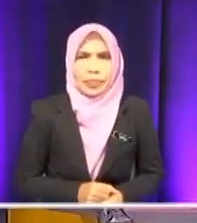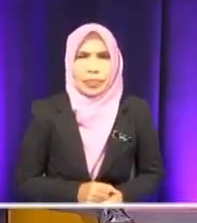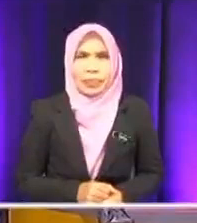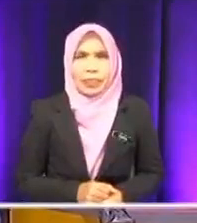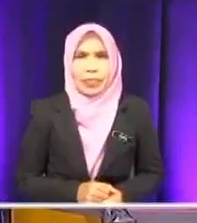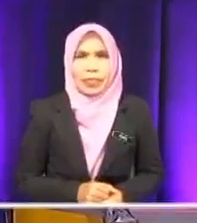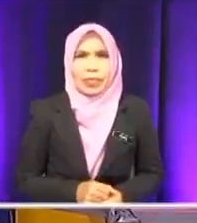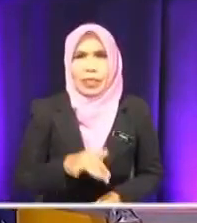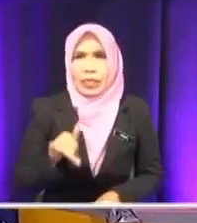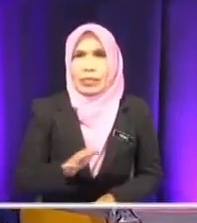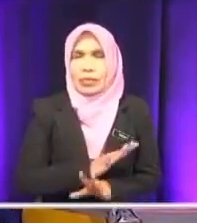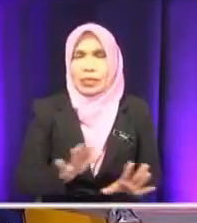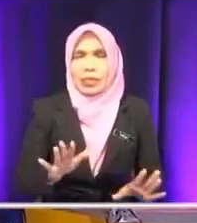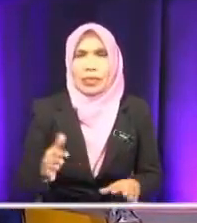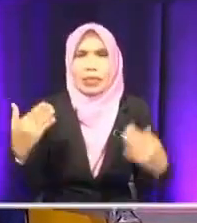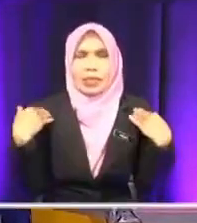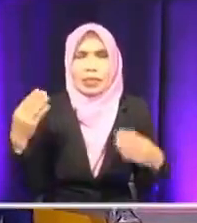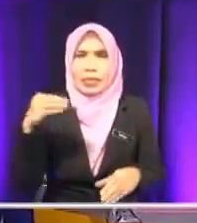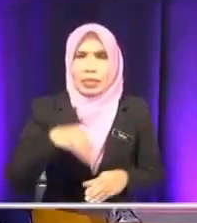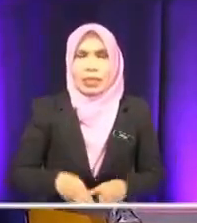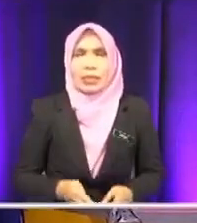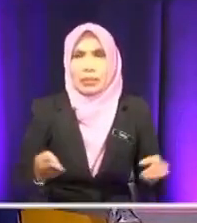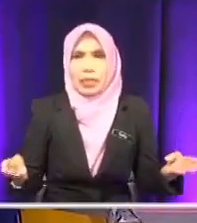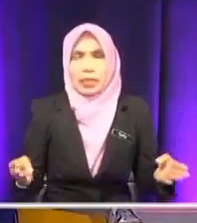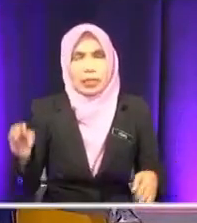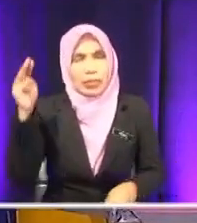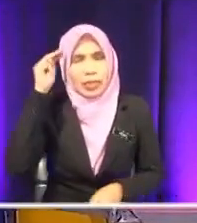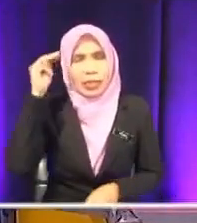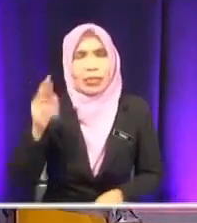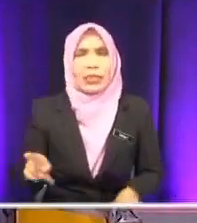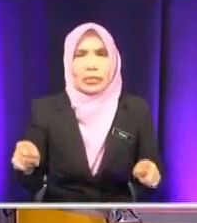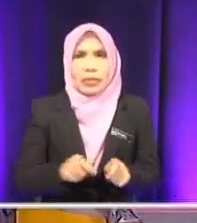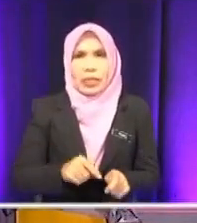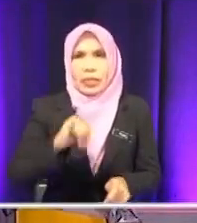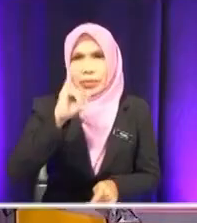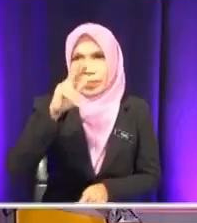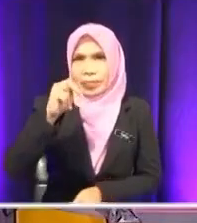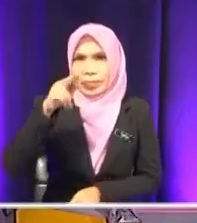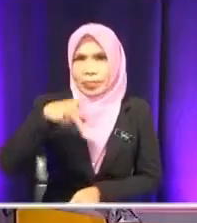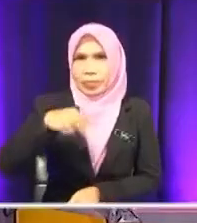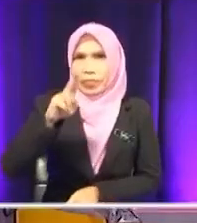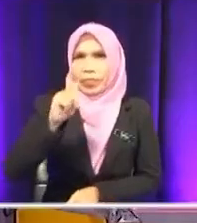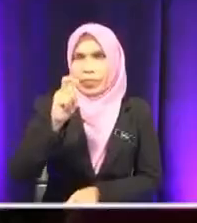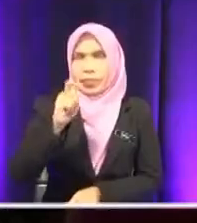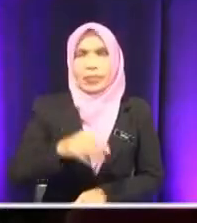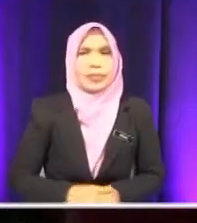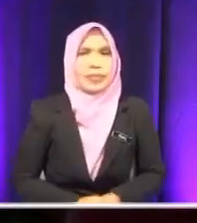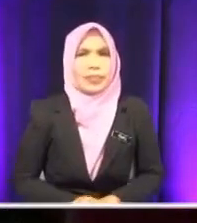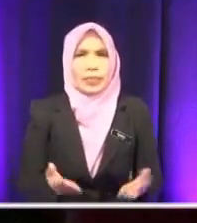input atau output jadi murid-murid rancang ya sebelum menjawab sesuatu soal lain